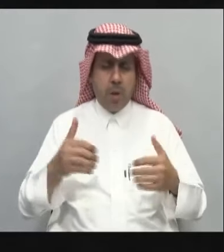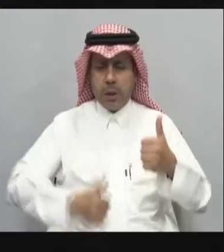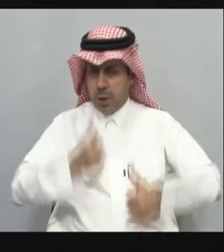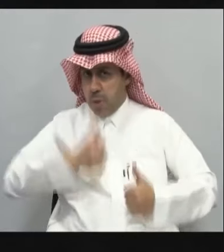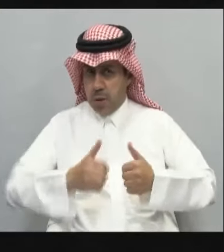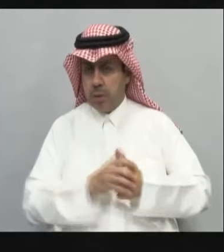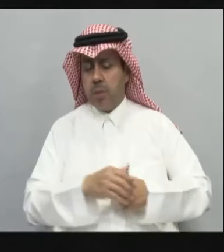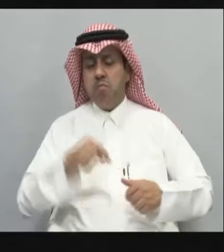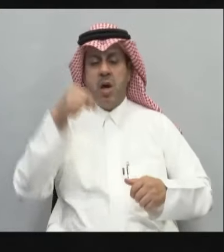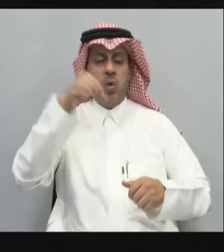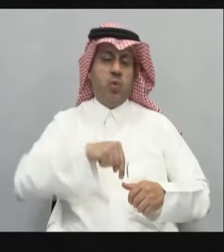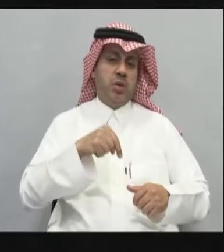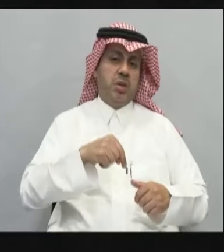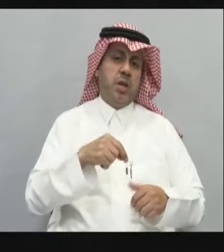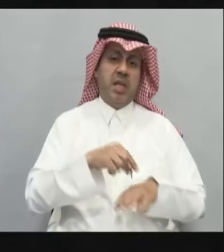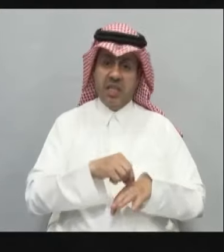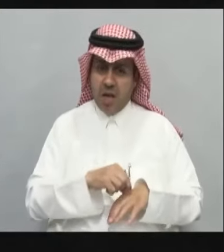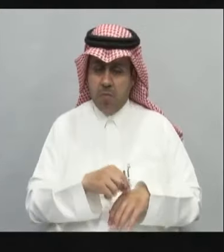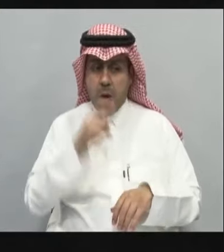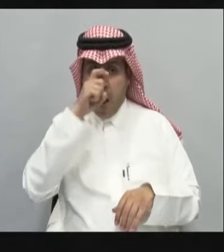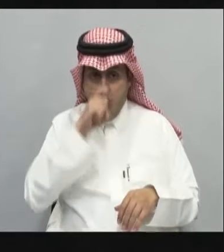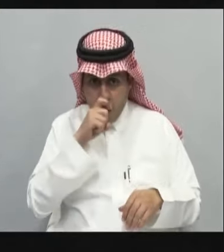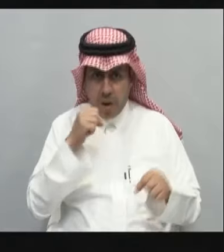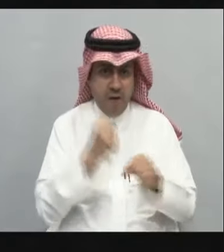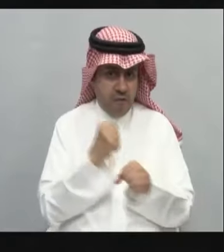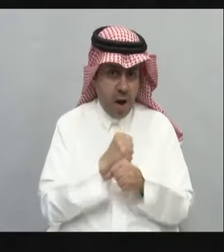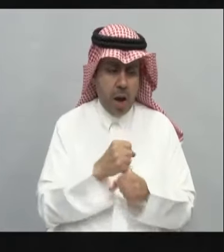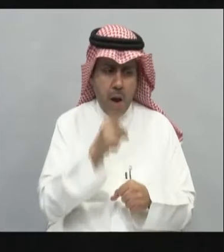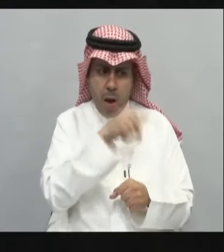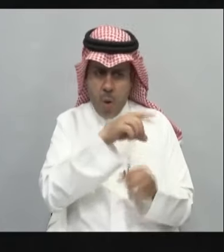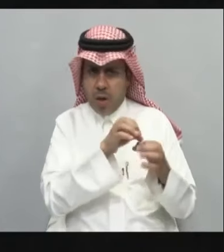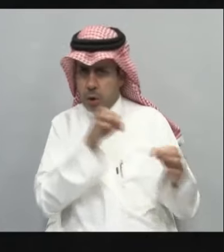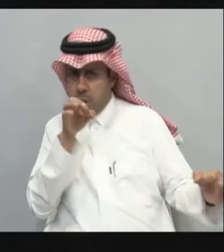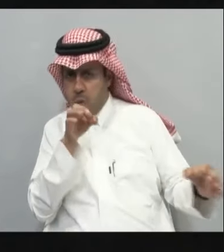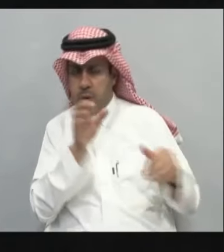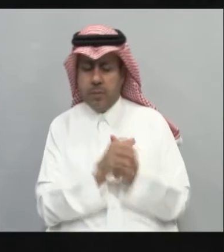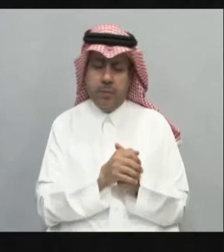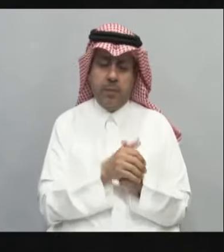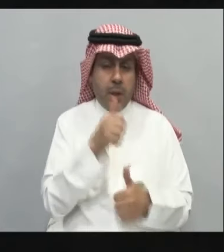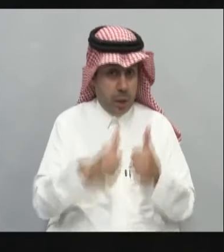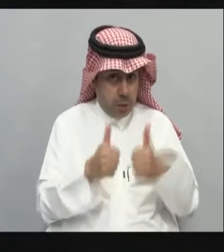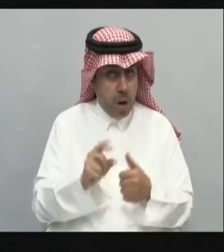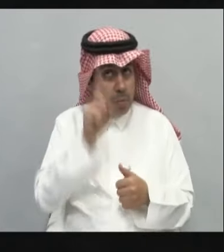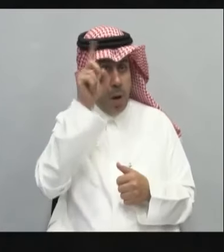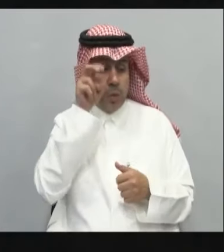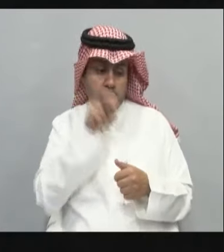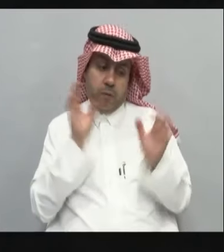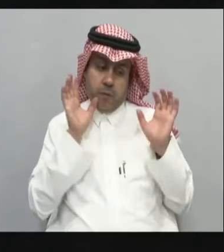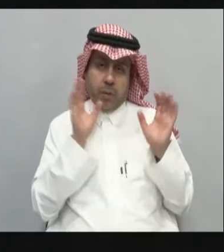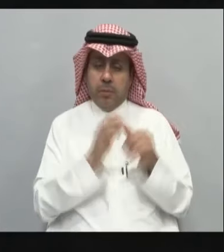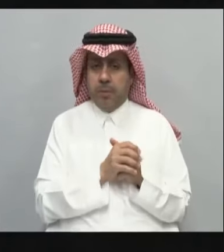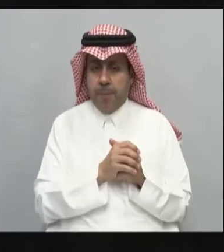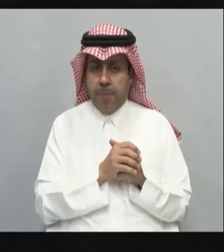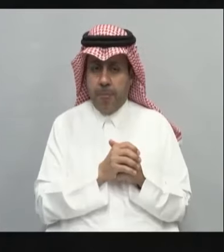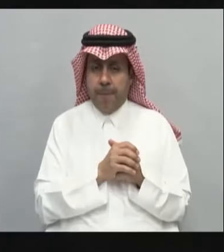يكون على الانسان من اوامر ونواهي هل يفعل الاوامر ويجتنب النواهي كذلك ما